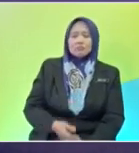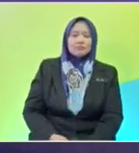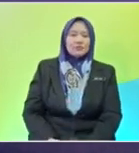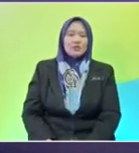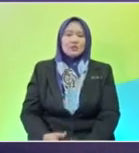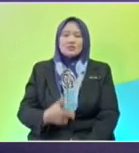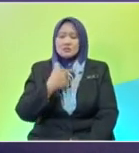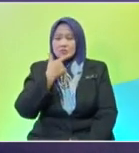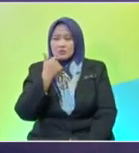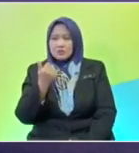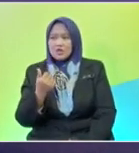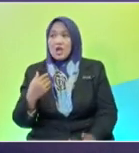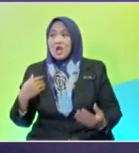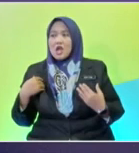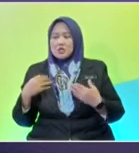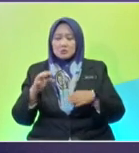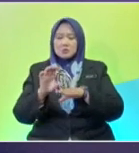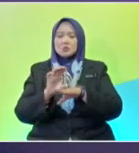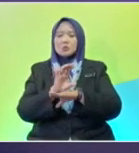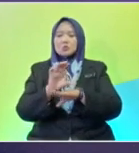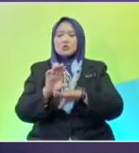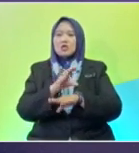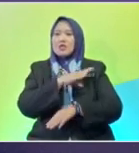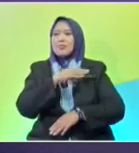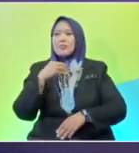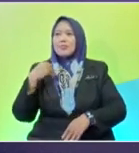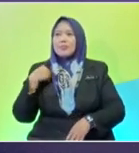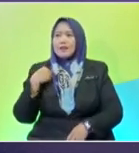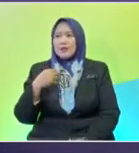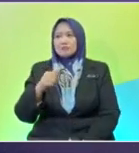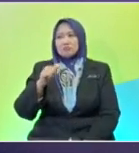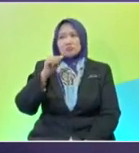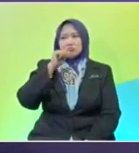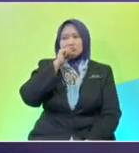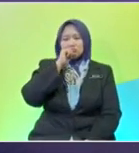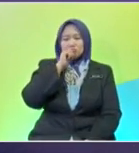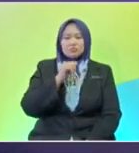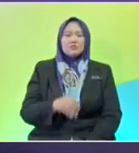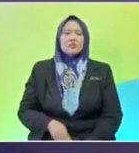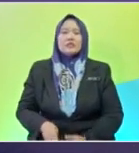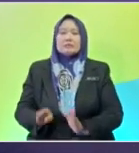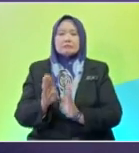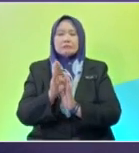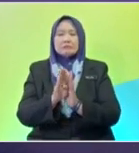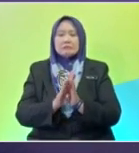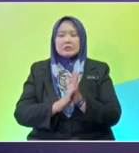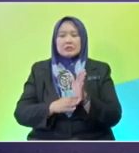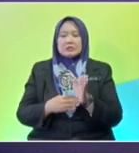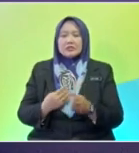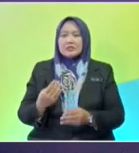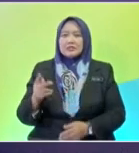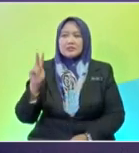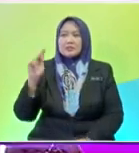kita ada minuman berkarbonat kita kalau dia tahu kita tak boleh minum selalu minuman